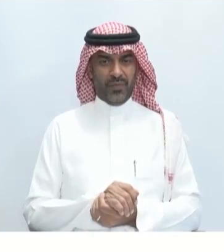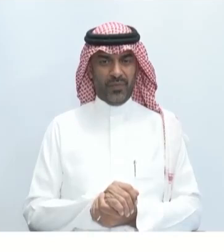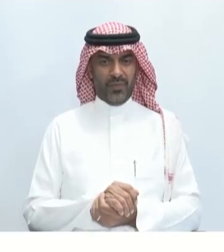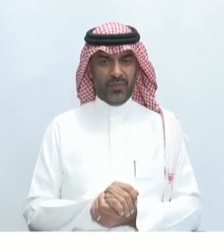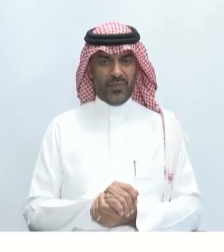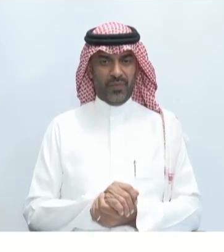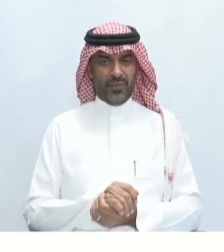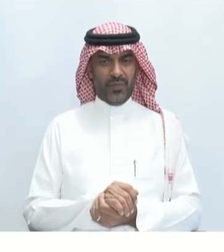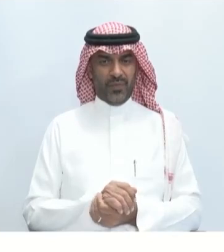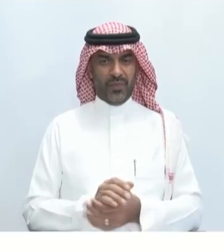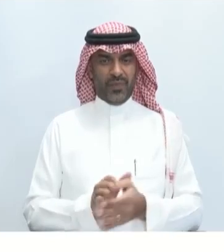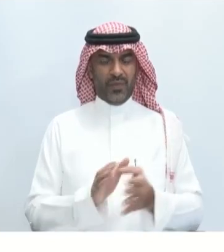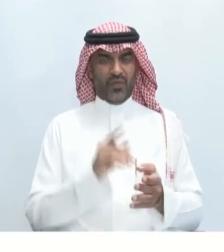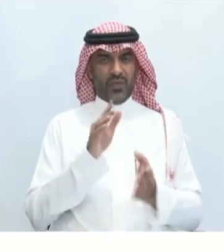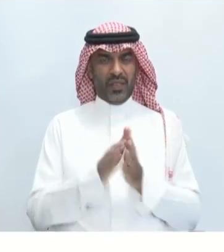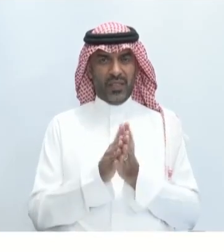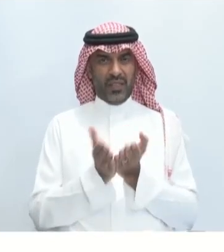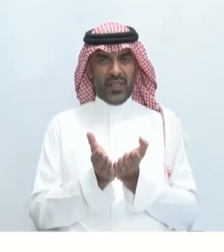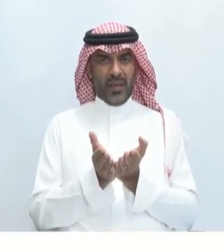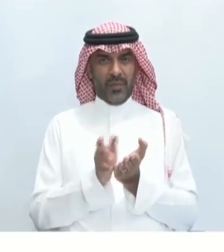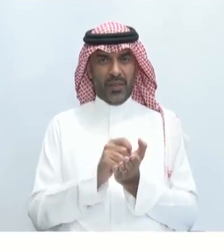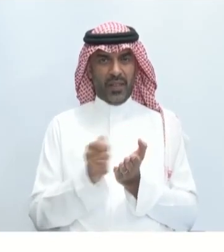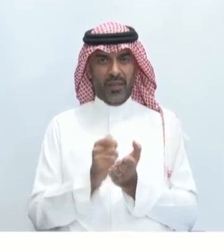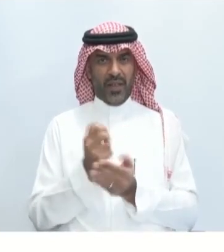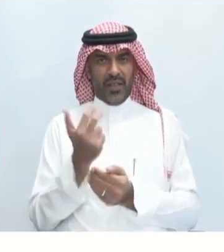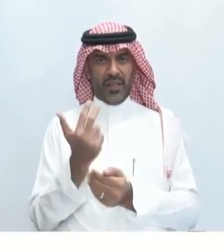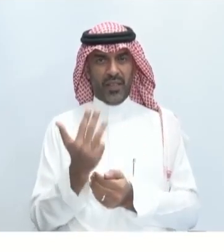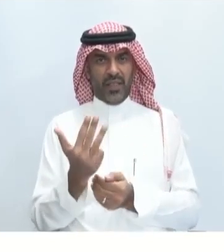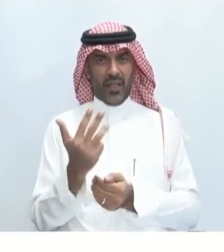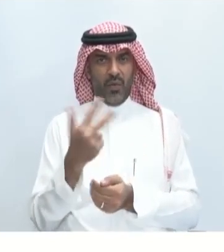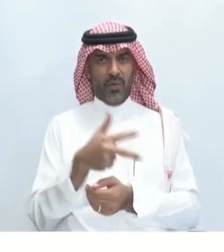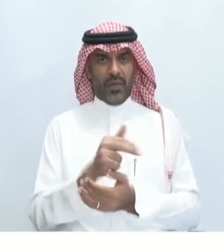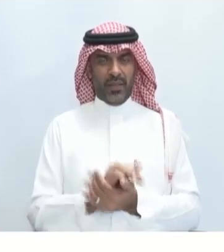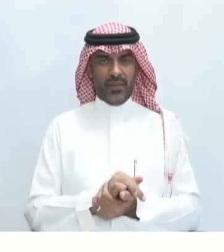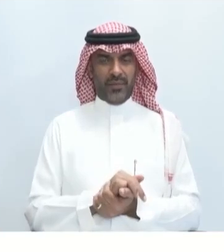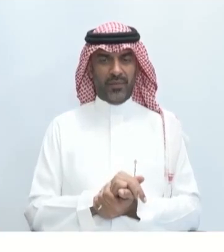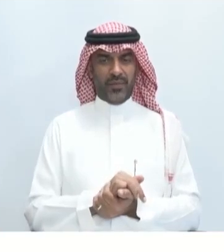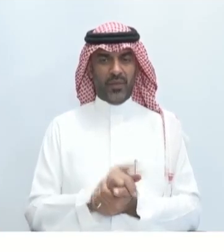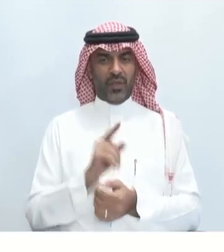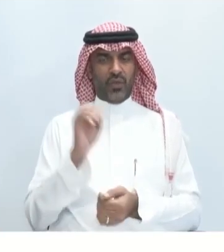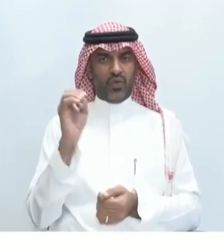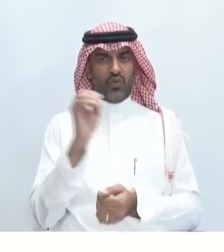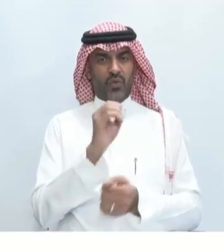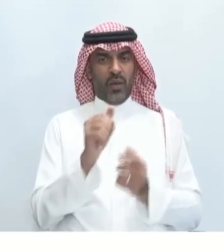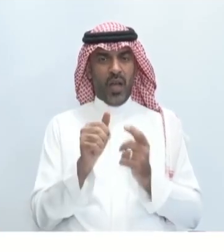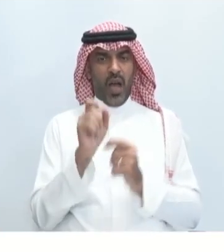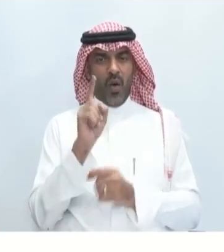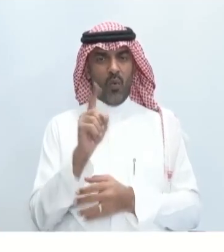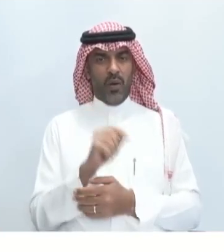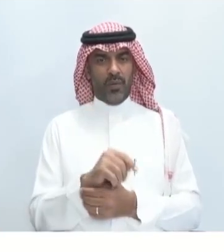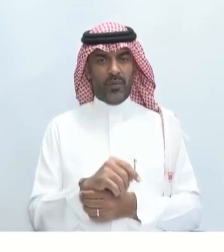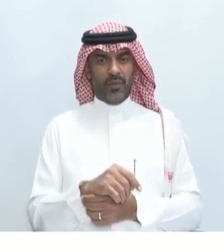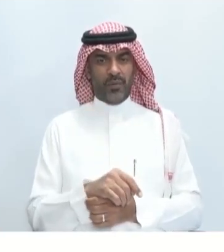ننتقل الى صفحه 90 هنا جمله الاولى هنا